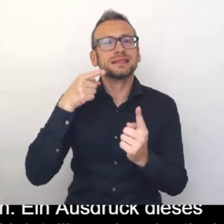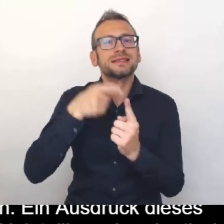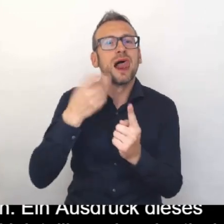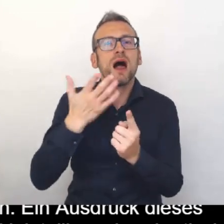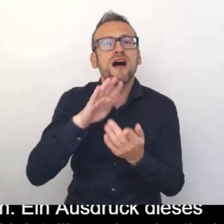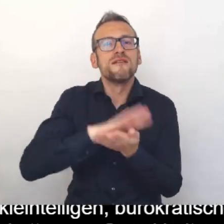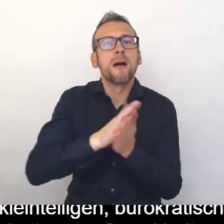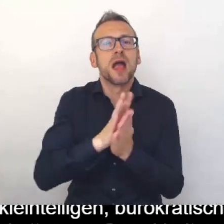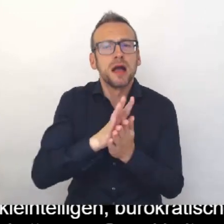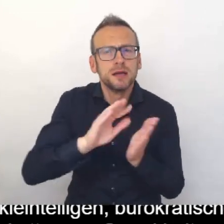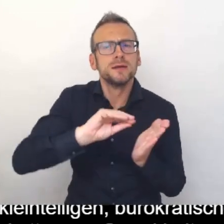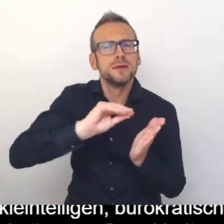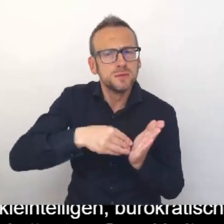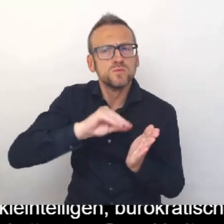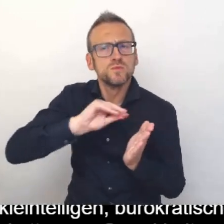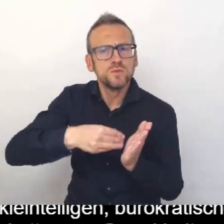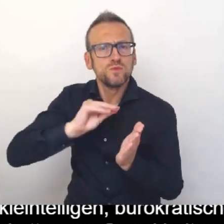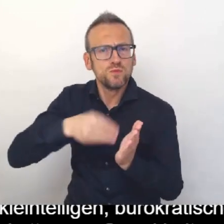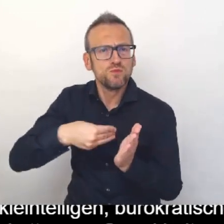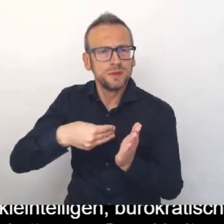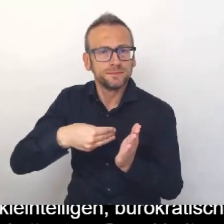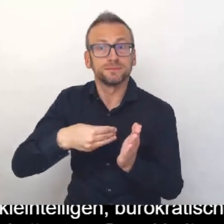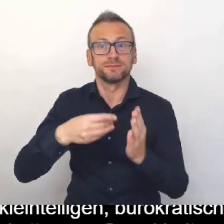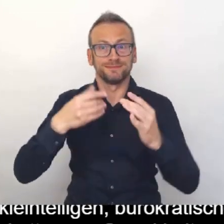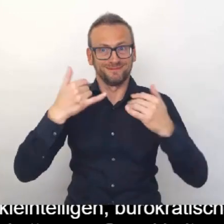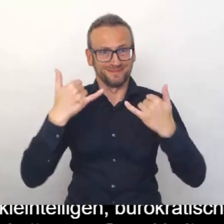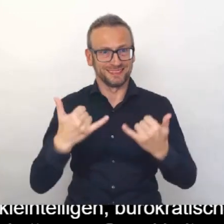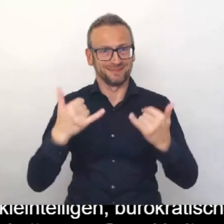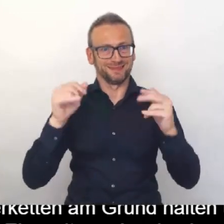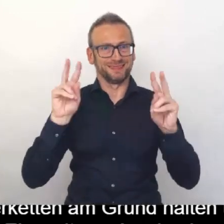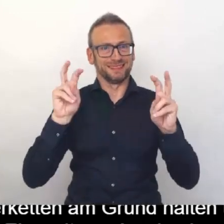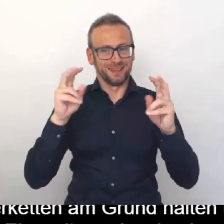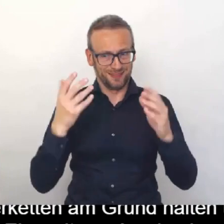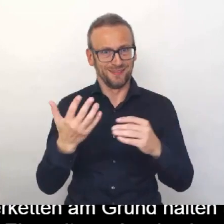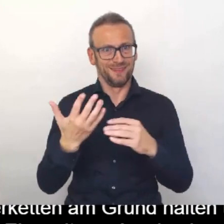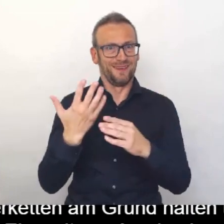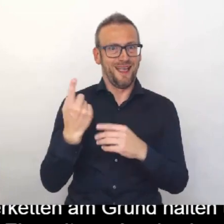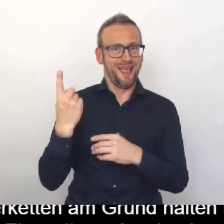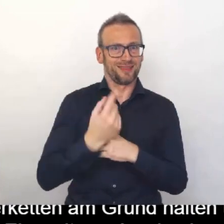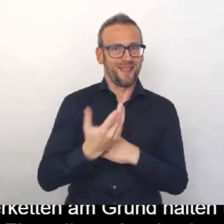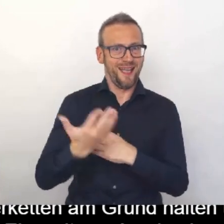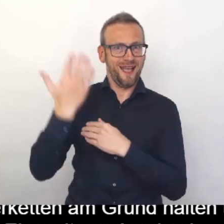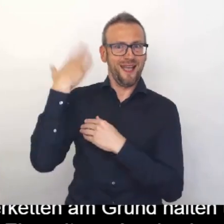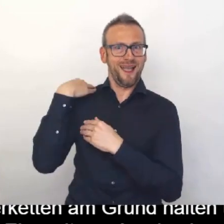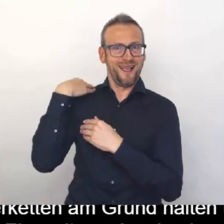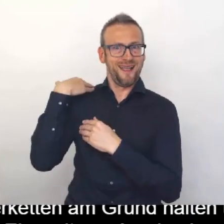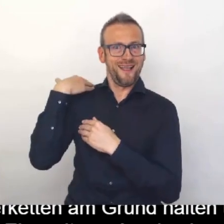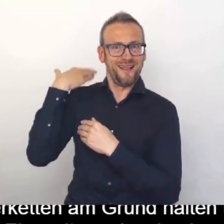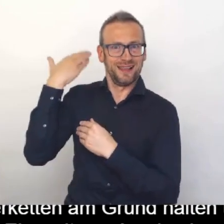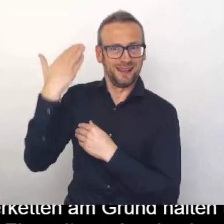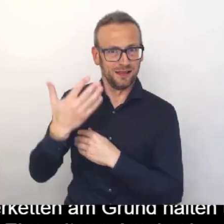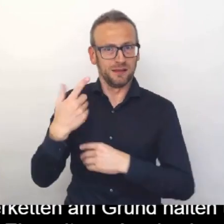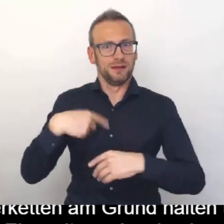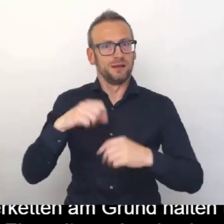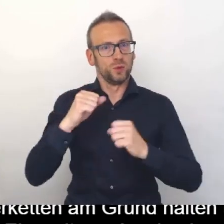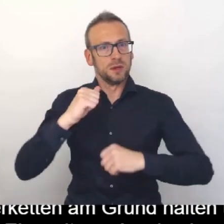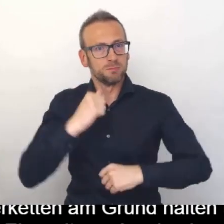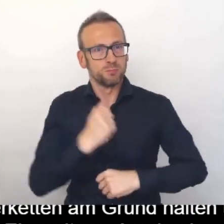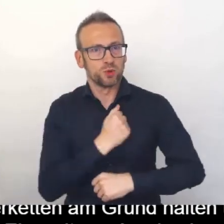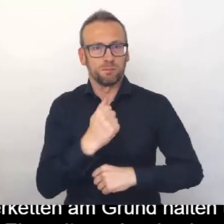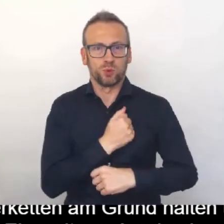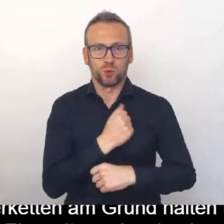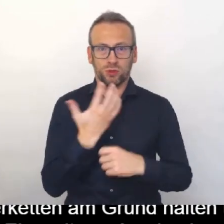Grundlage. Der Anker ist gelichtet. Ich kann Ihnen berichten, dass der Weg dorthin nicht immer einfach war. Die